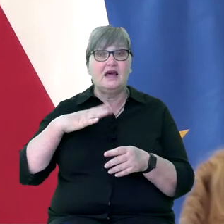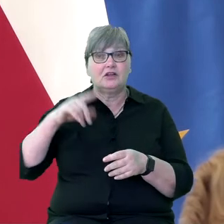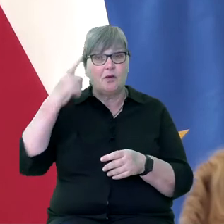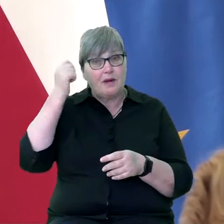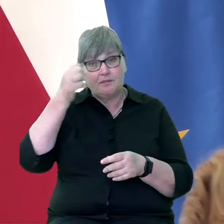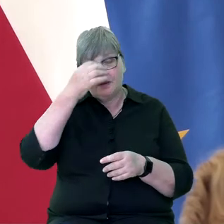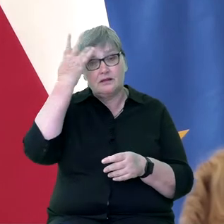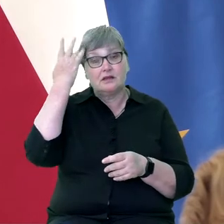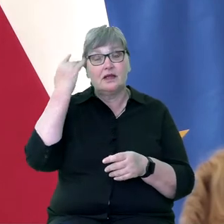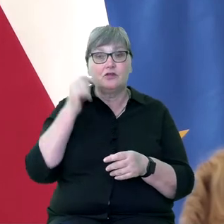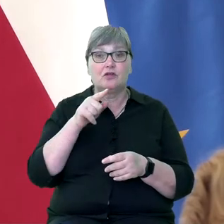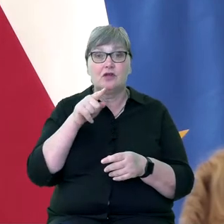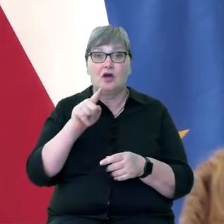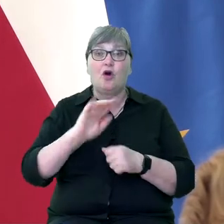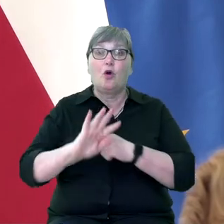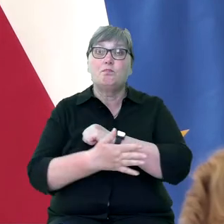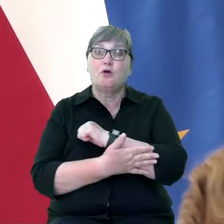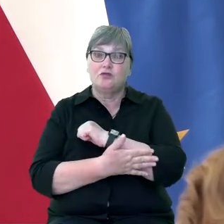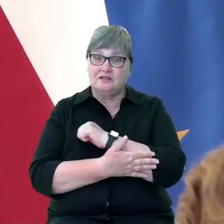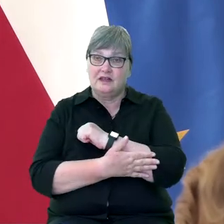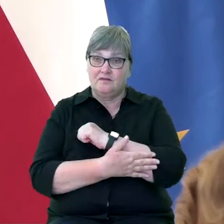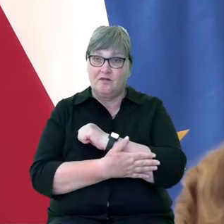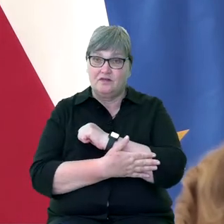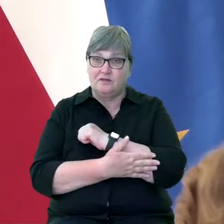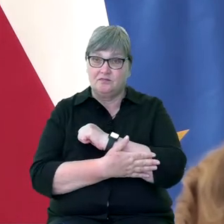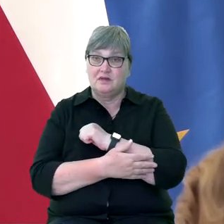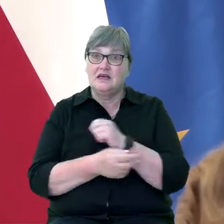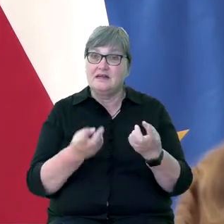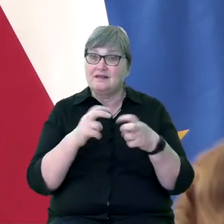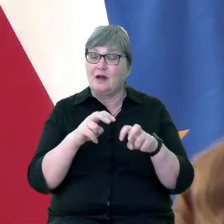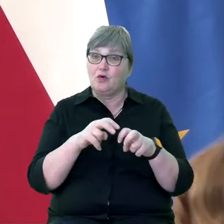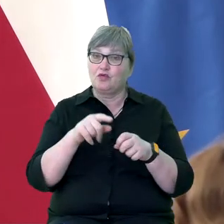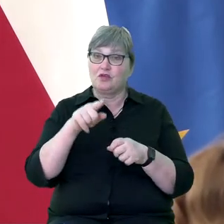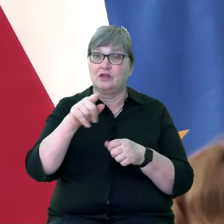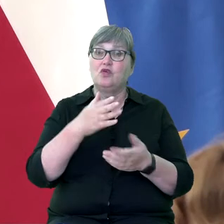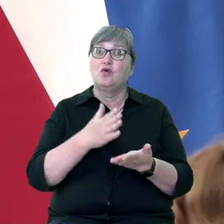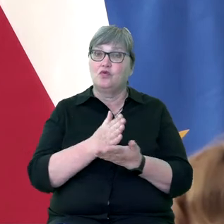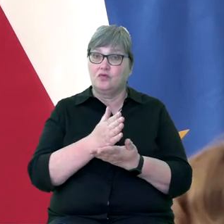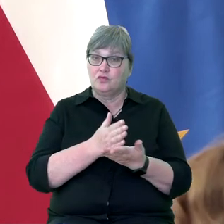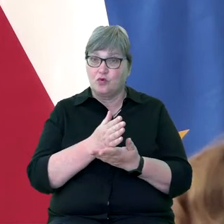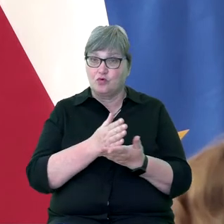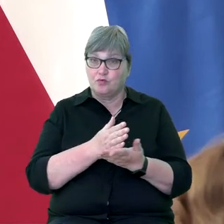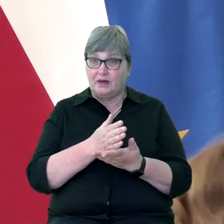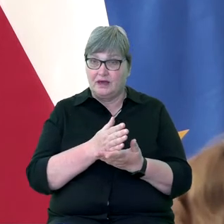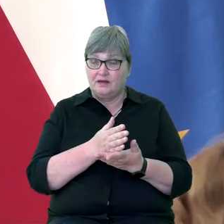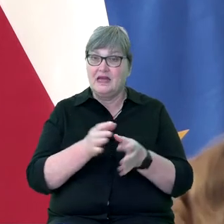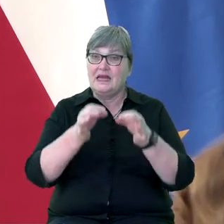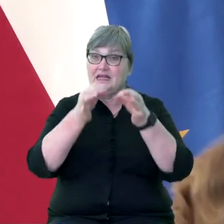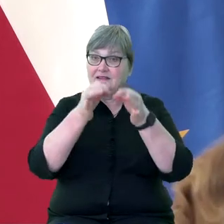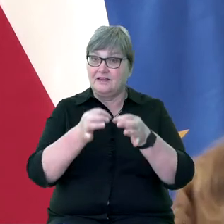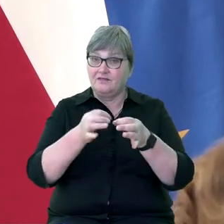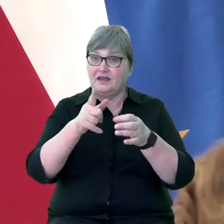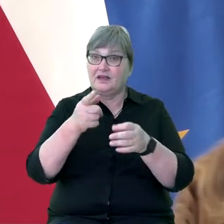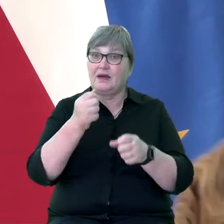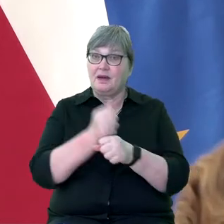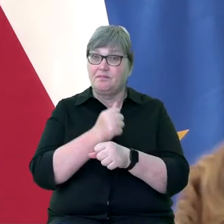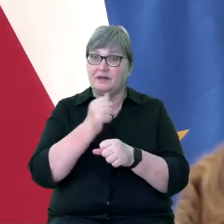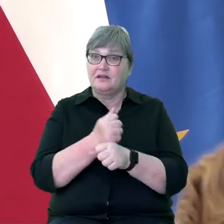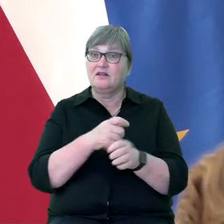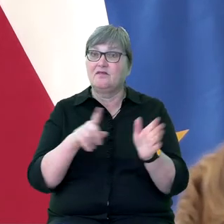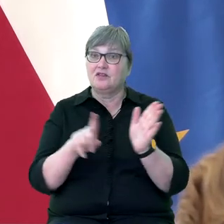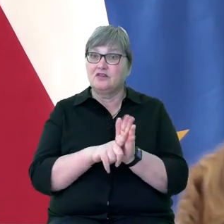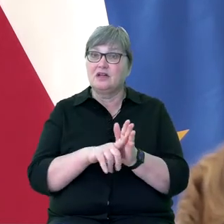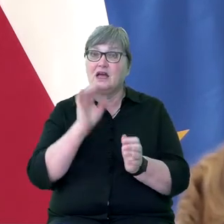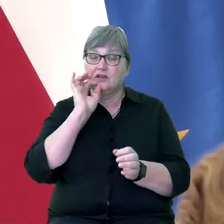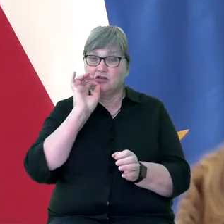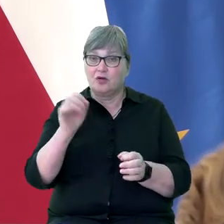o tym podstawowym założeniu. Służba cywilna ma działać dla dobra wspólnego,